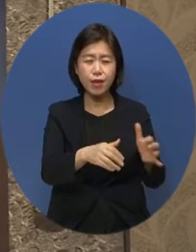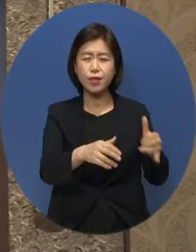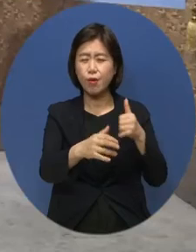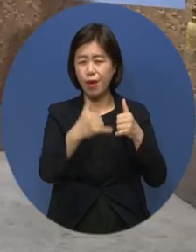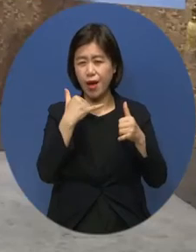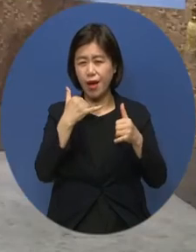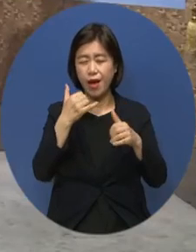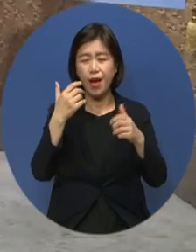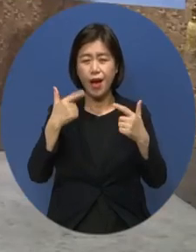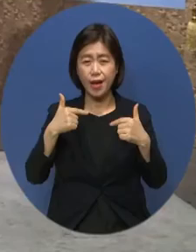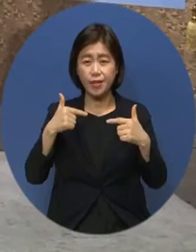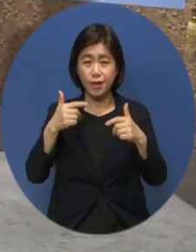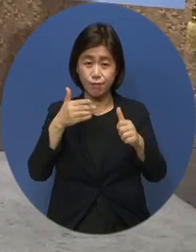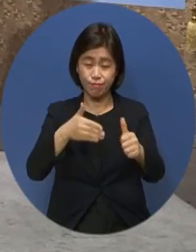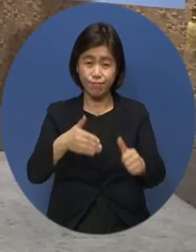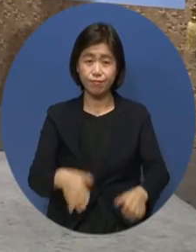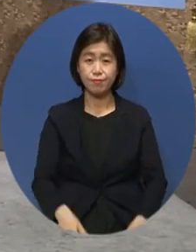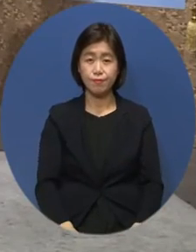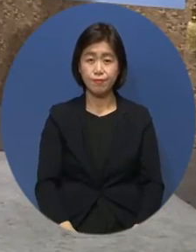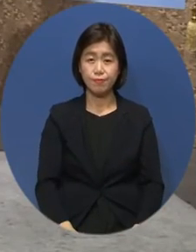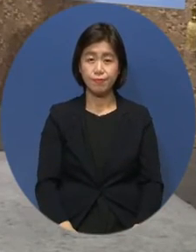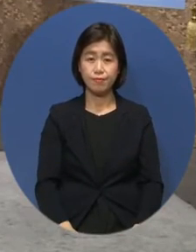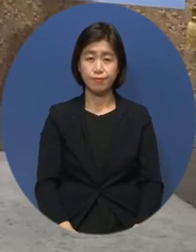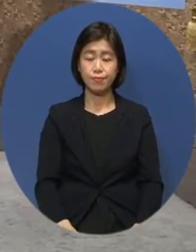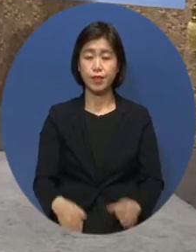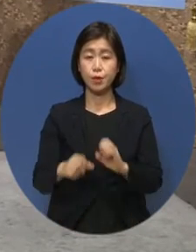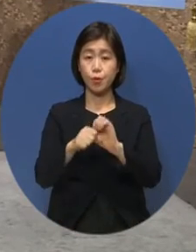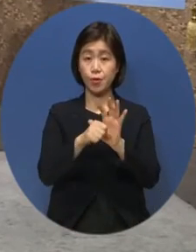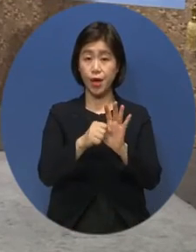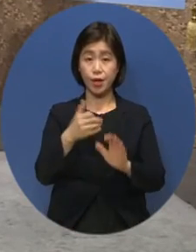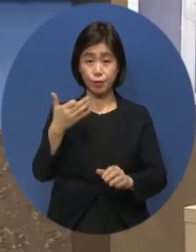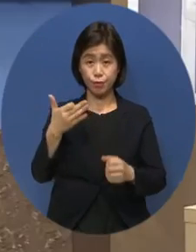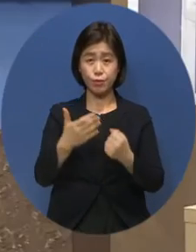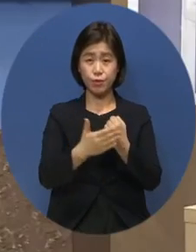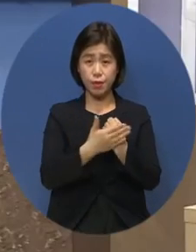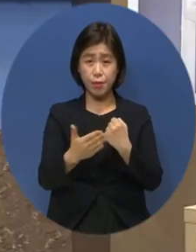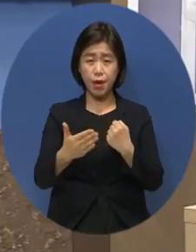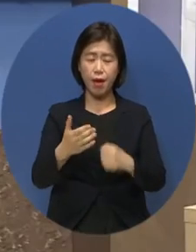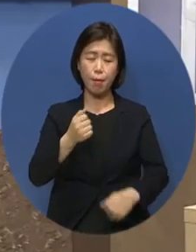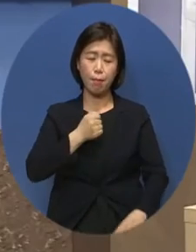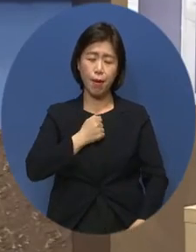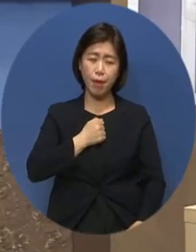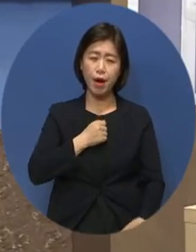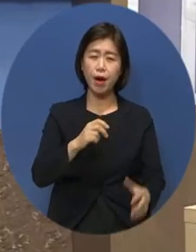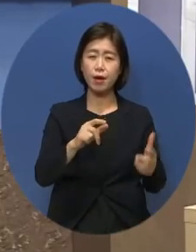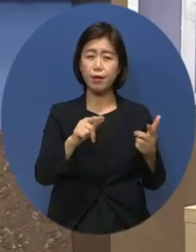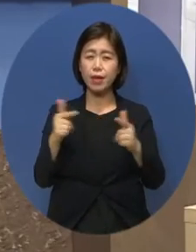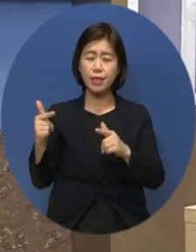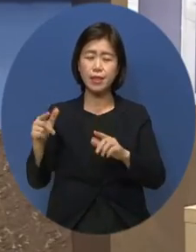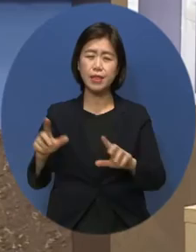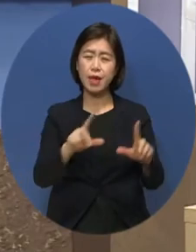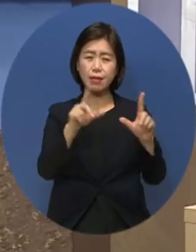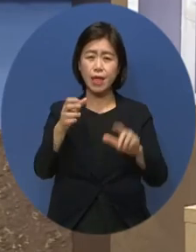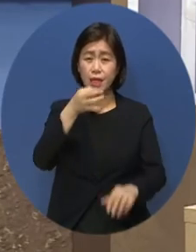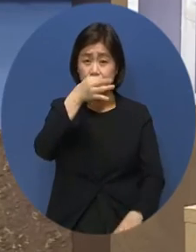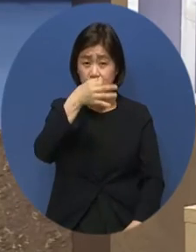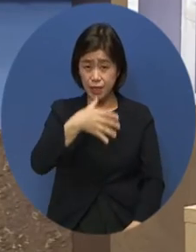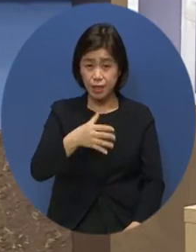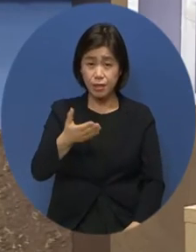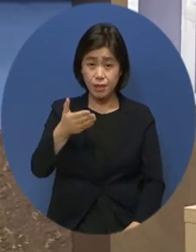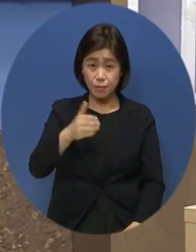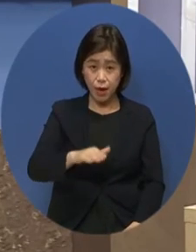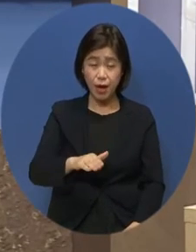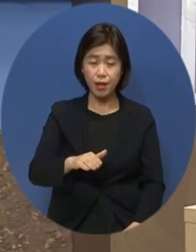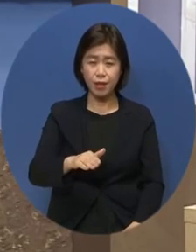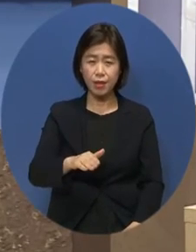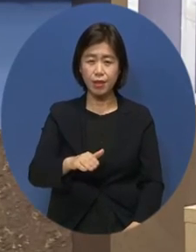어 코랄 고로 내서 좀 굉장히 답답하고 이제 힘든 이제 일상 생활 속에서도 선생님들 덕분에 굉장히